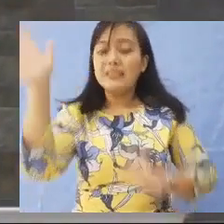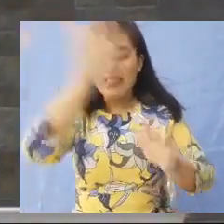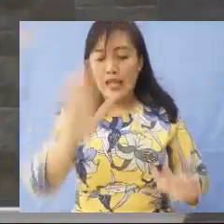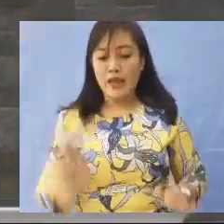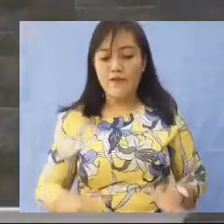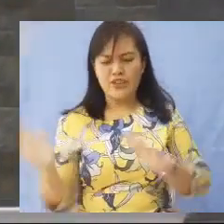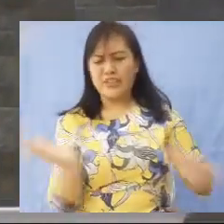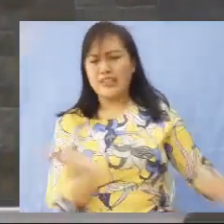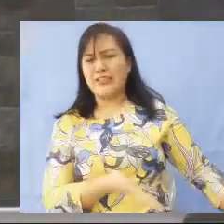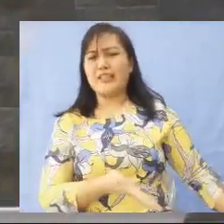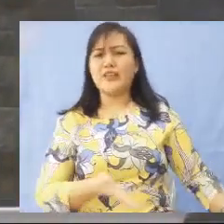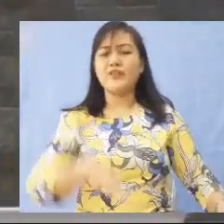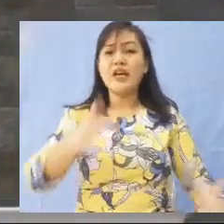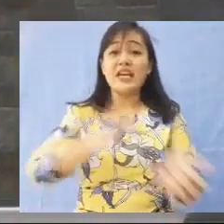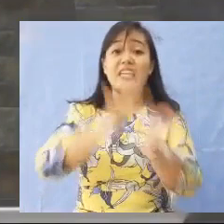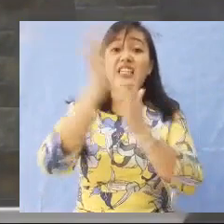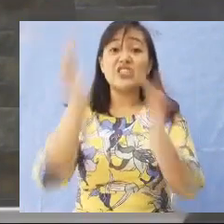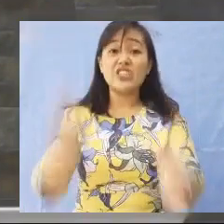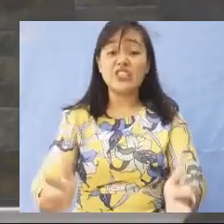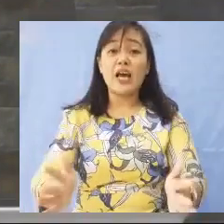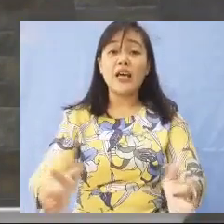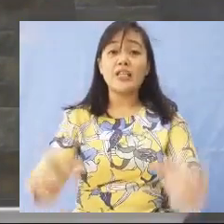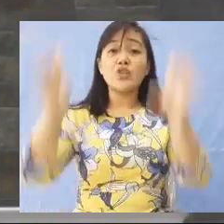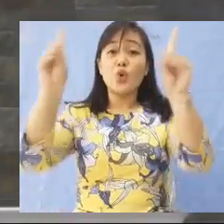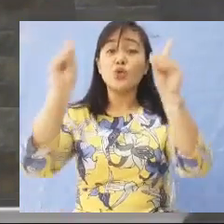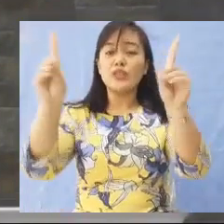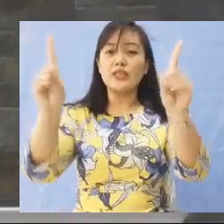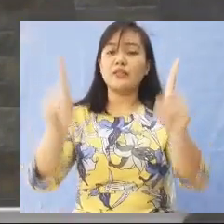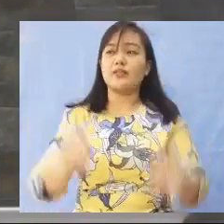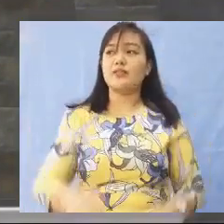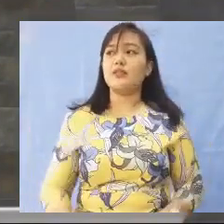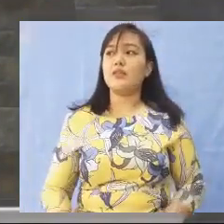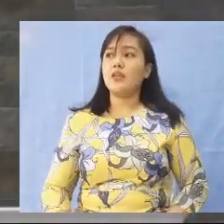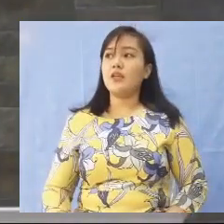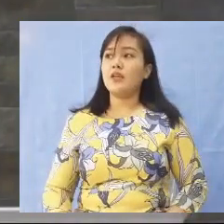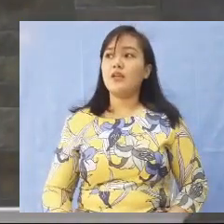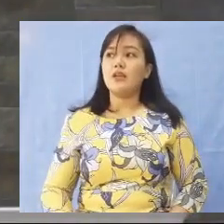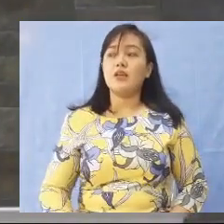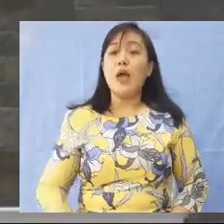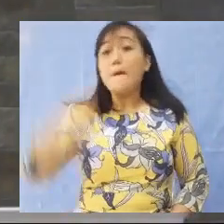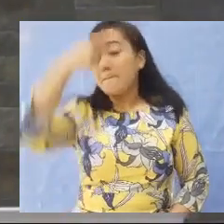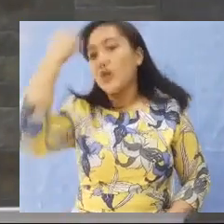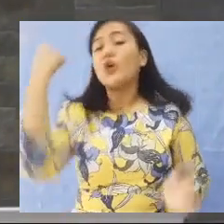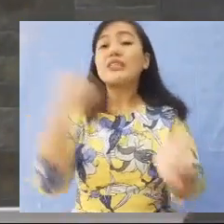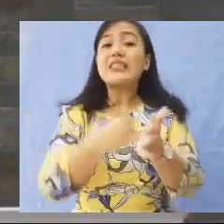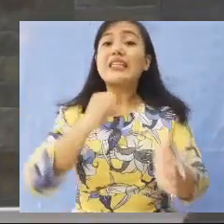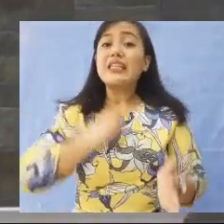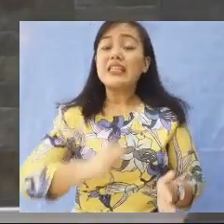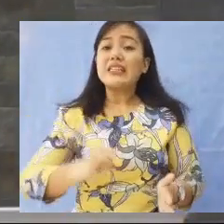ang katawan mo ay tirahan ng banal na espiritu, hindi ka mawawala ng pag-asa.